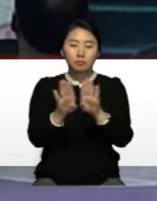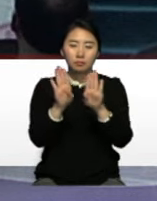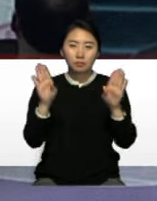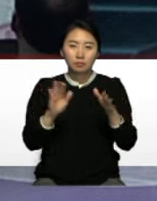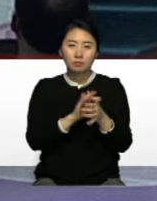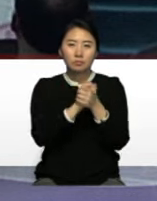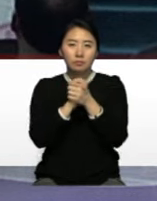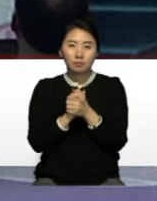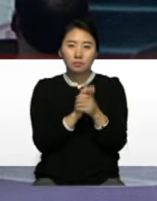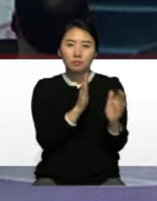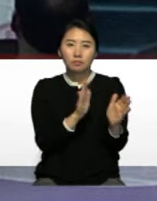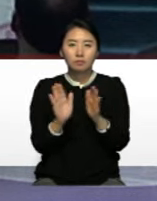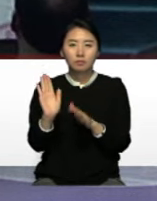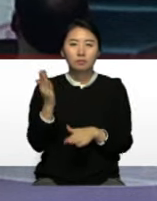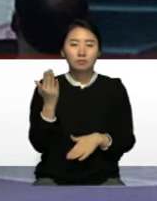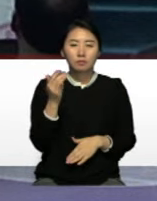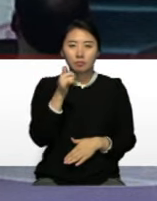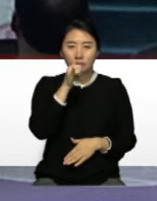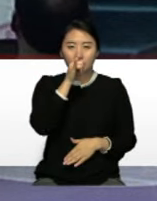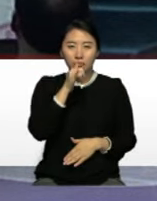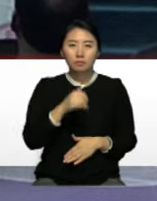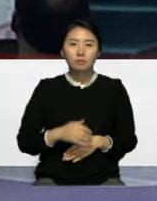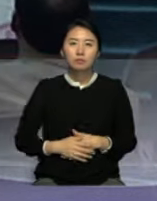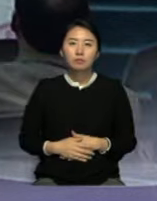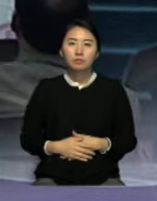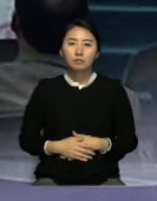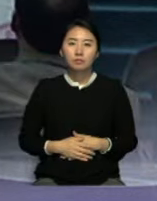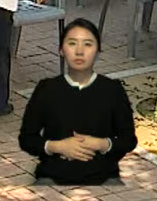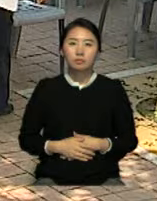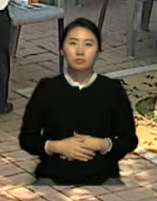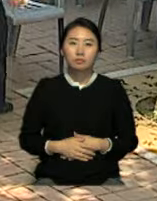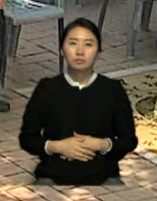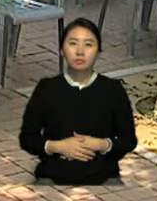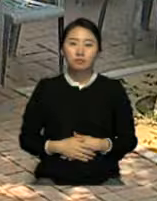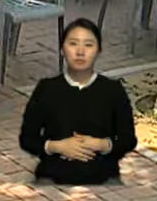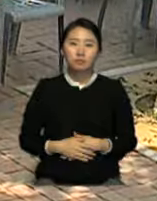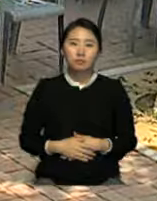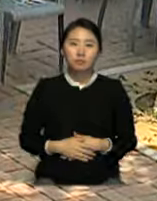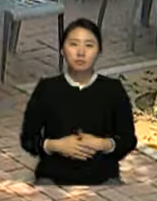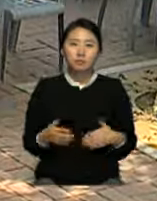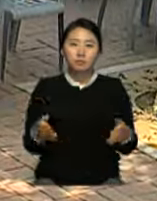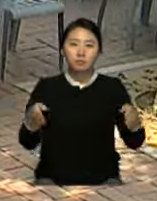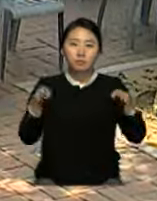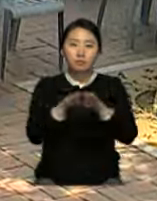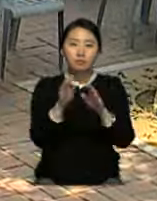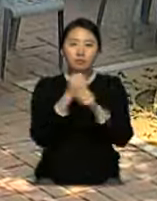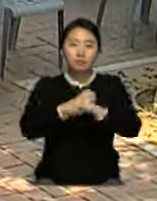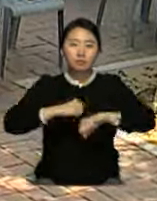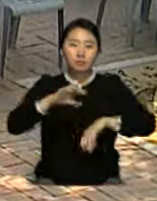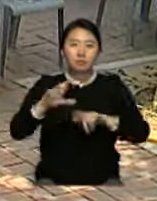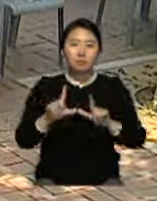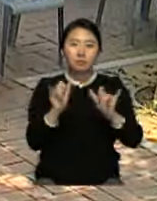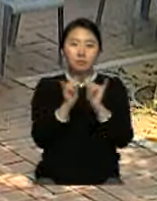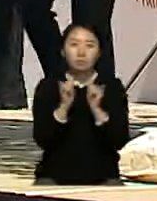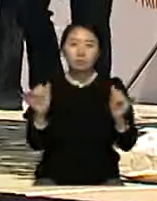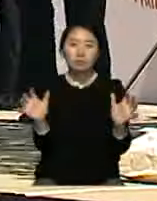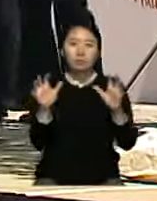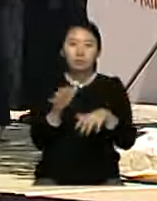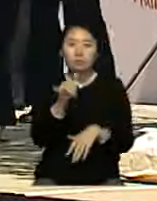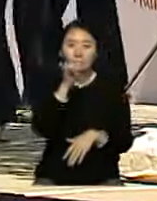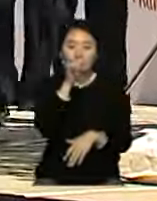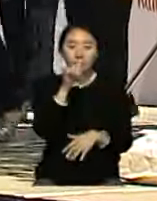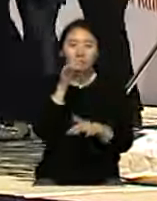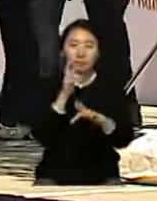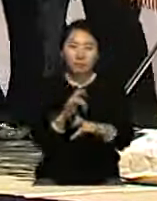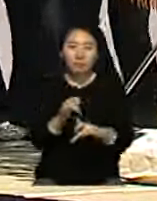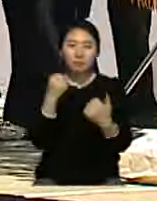열어 화합하는 장이 마련됐습니다. 천세은 기자입니다. 단지 한 광장에 주민들이 모여 앉았습니다.